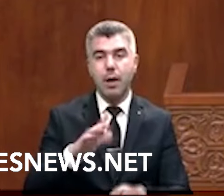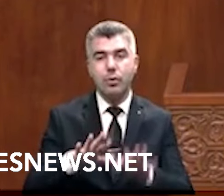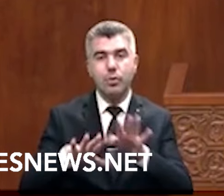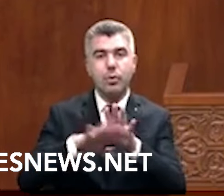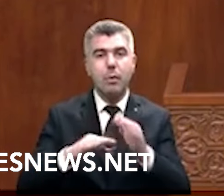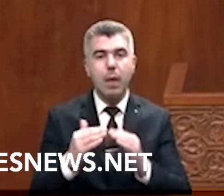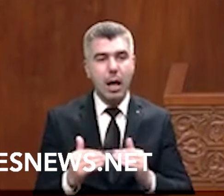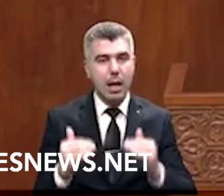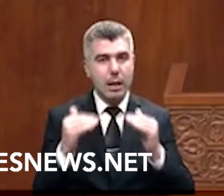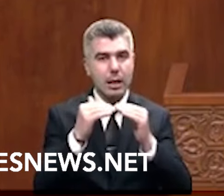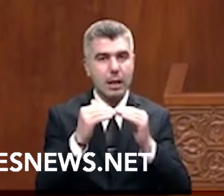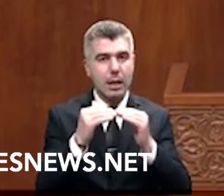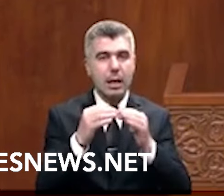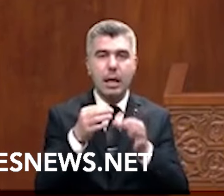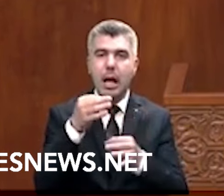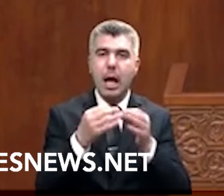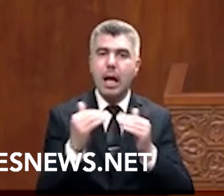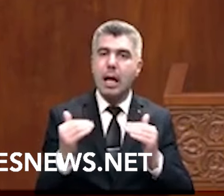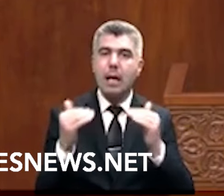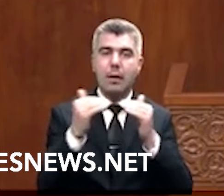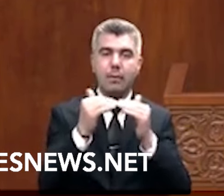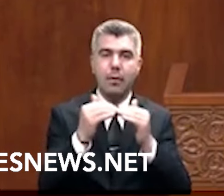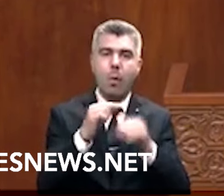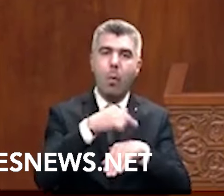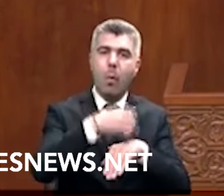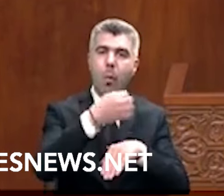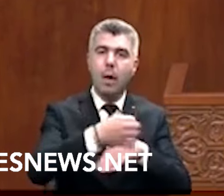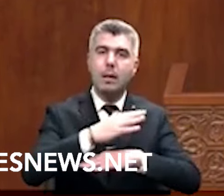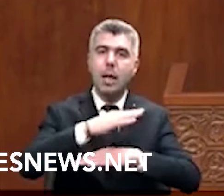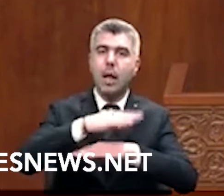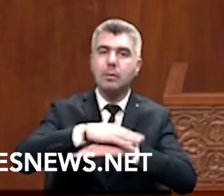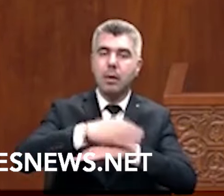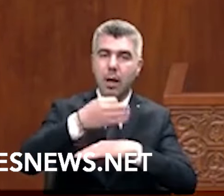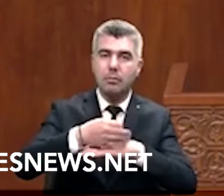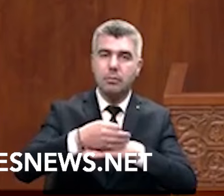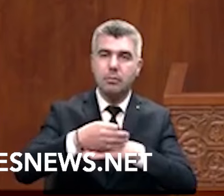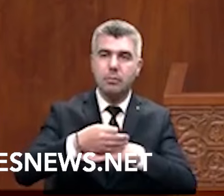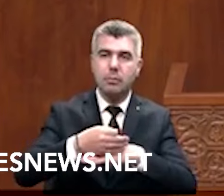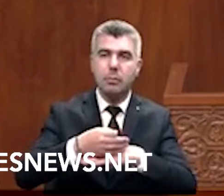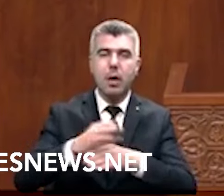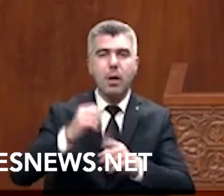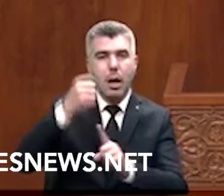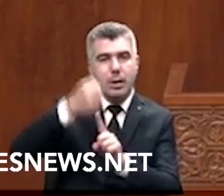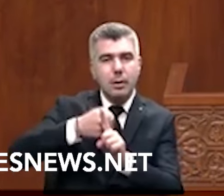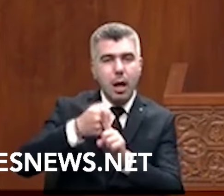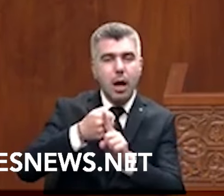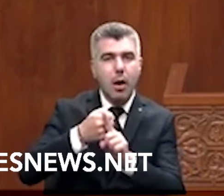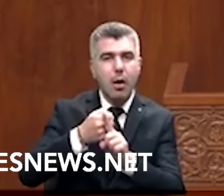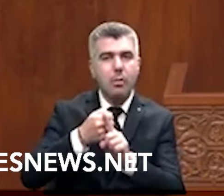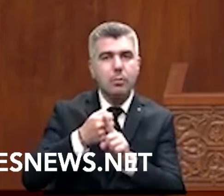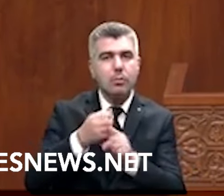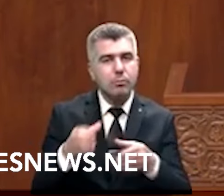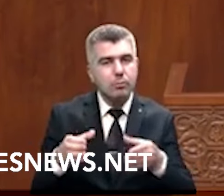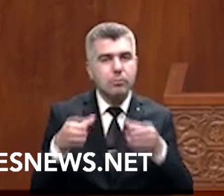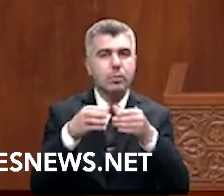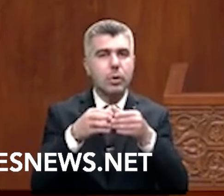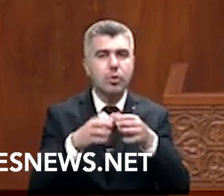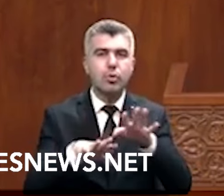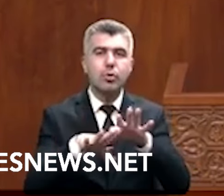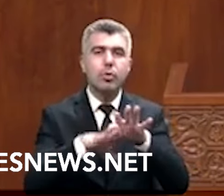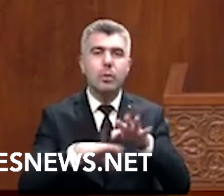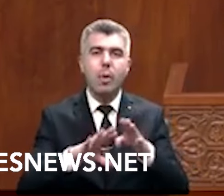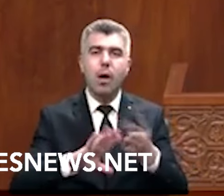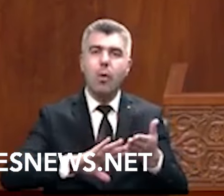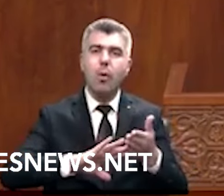الاجتماعيه من خلال ماسسه وجعله فضاء الاصلاح المبني على التوافقات الاجتماعيه مع